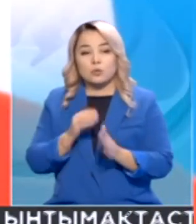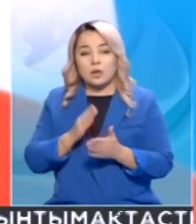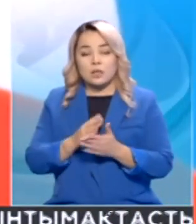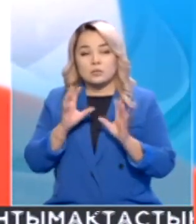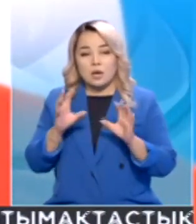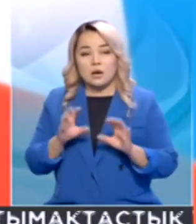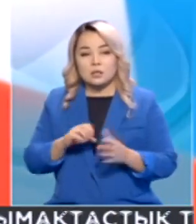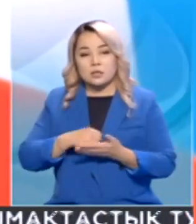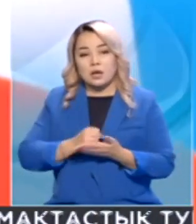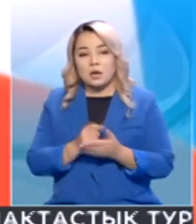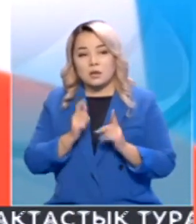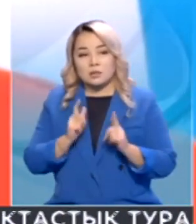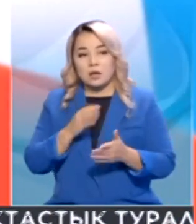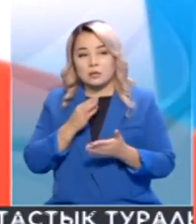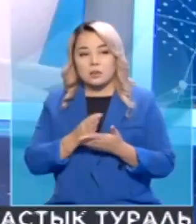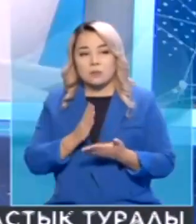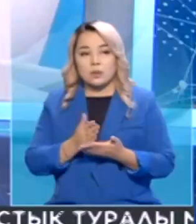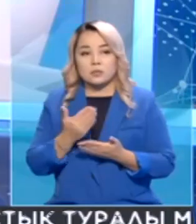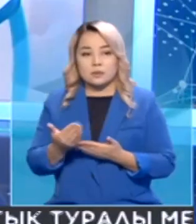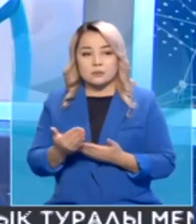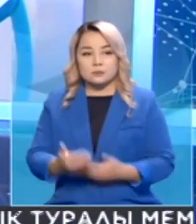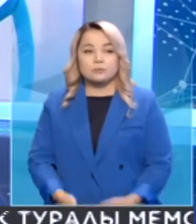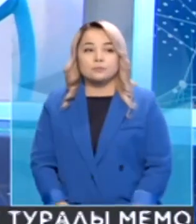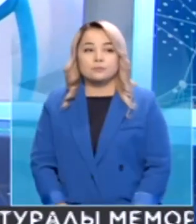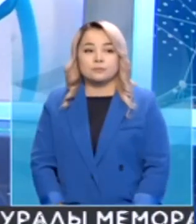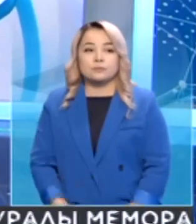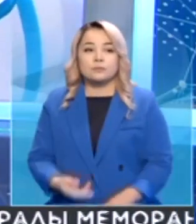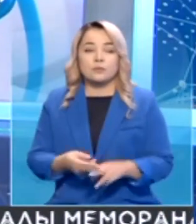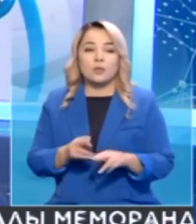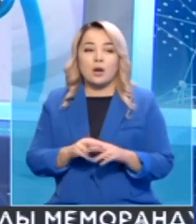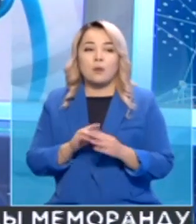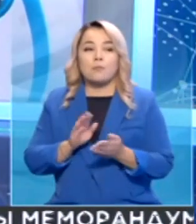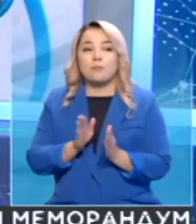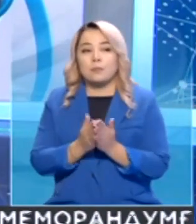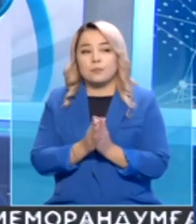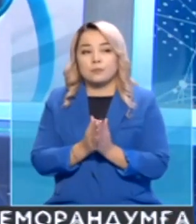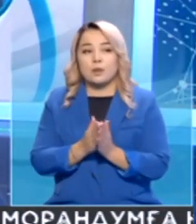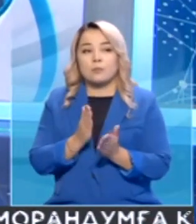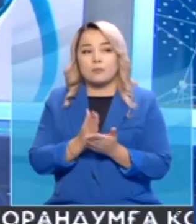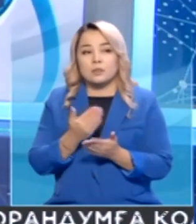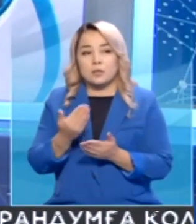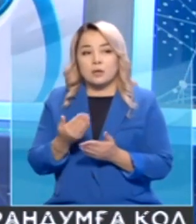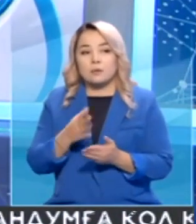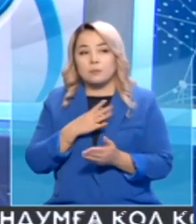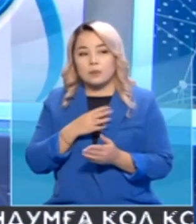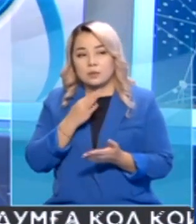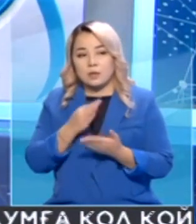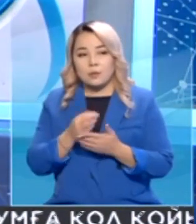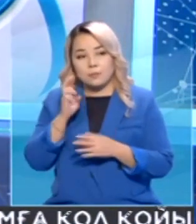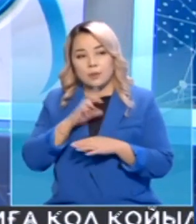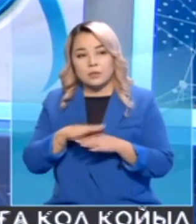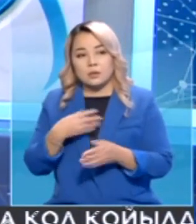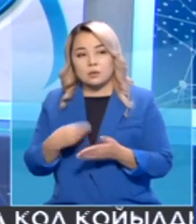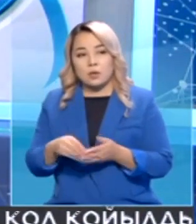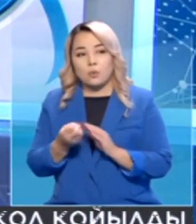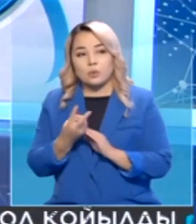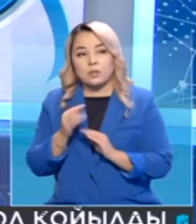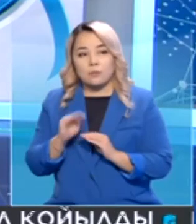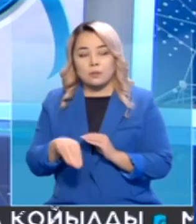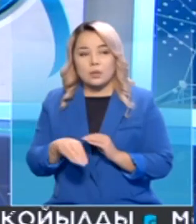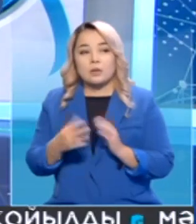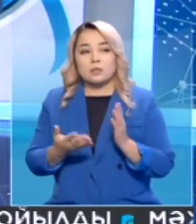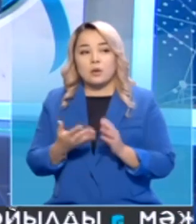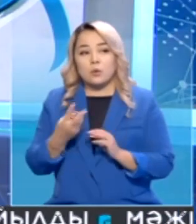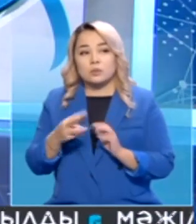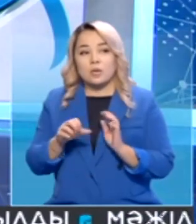бірінші оқылымда мақұлдады. Оған сай паспорт 22 беттен тұрса, мемлекеттік алым 12 мың тенге, 36